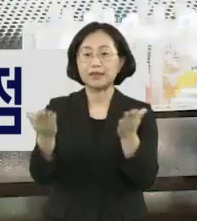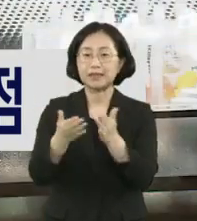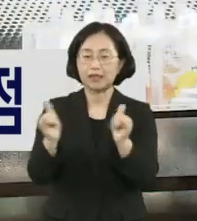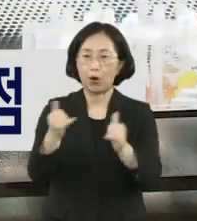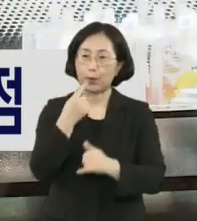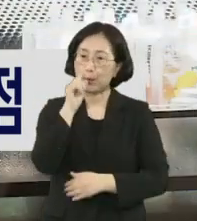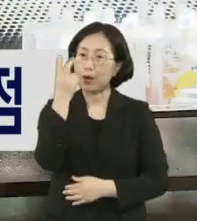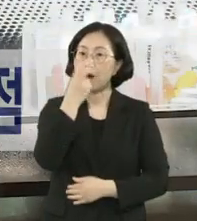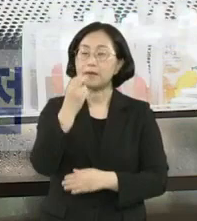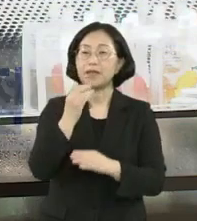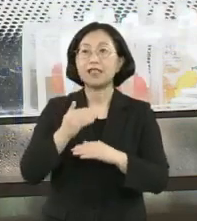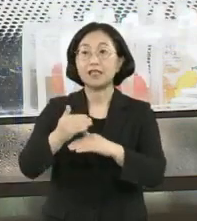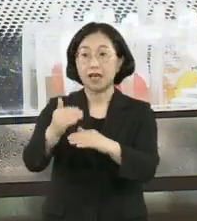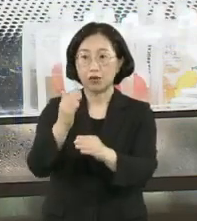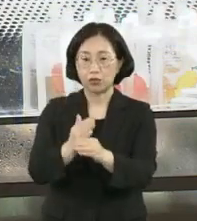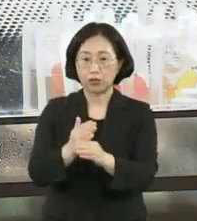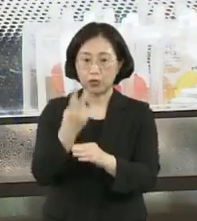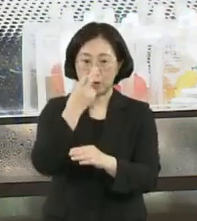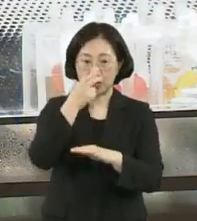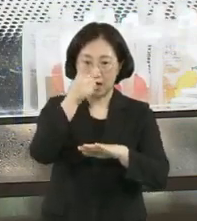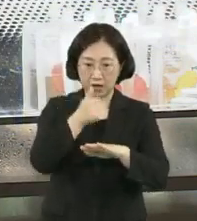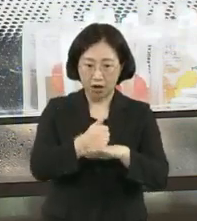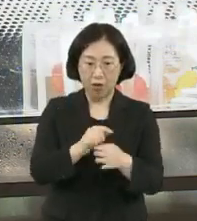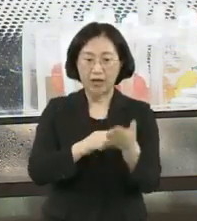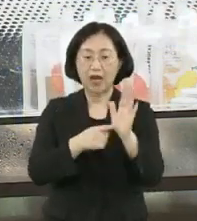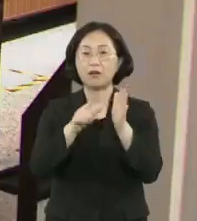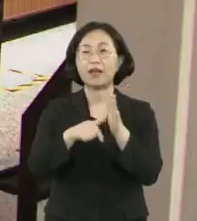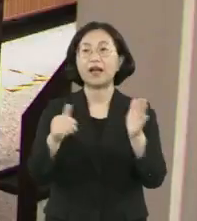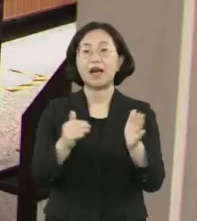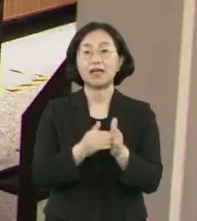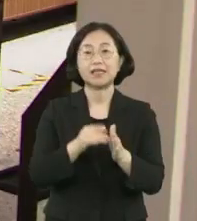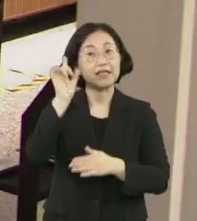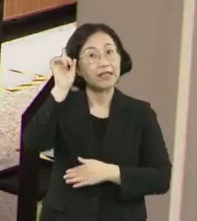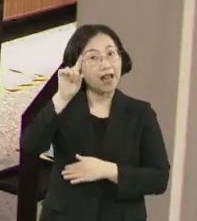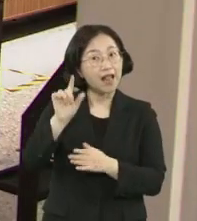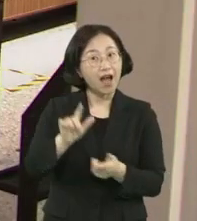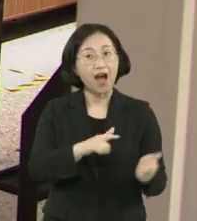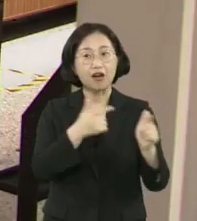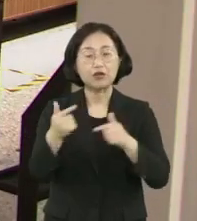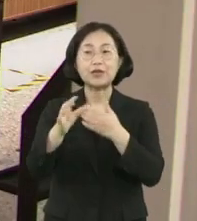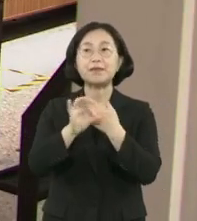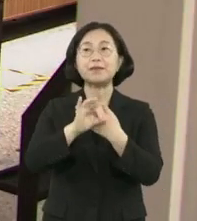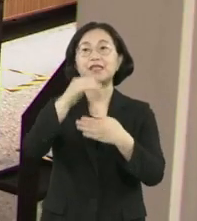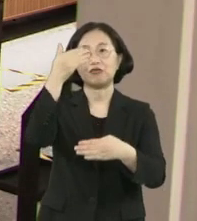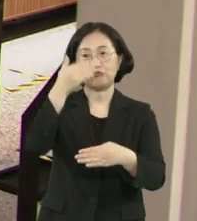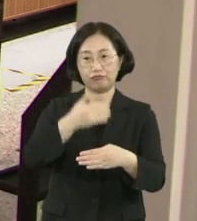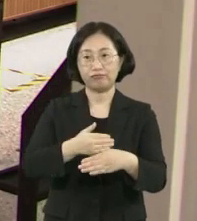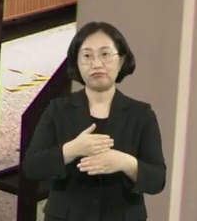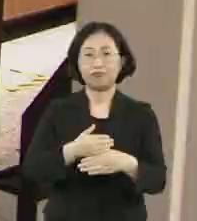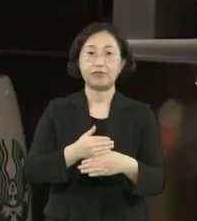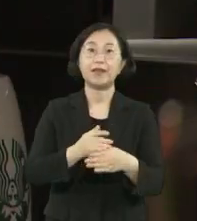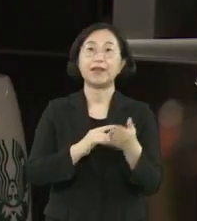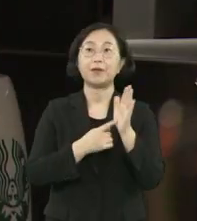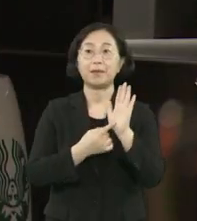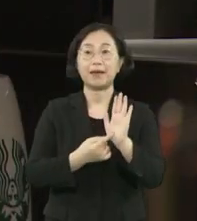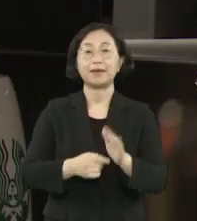대해 검사를 진행 중이며 검사 결과가 나올 때까지 내일 하루 임시 휴점한다고